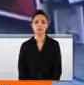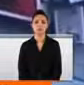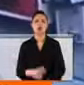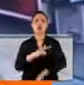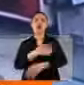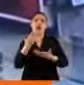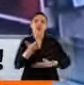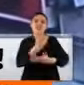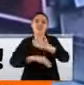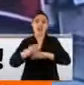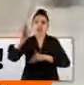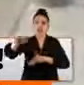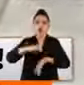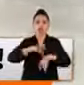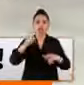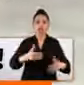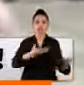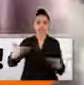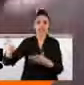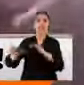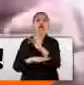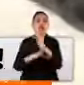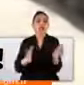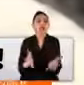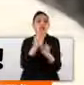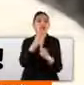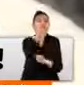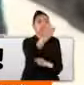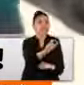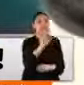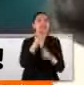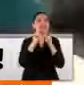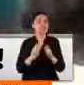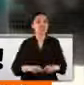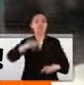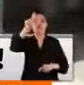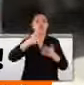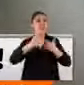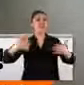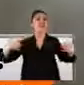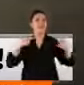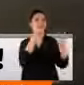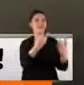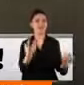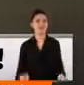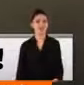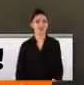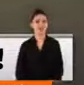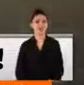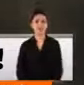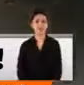Kolundan hafif yaralanan çocuk hastaneye kaldırıldı. Hayatını kurtaran kadın da Çin'de günün kahramanı oldu.